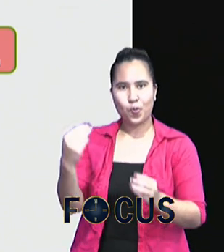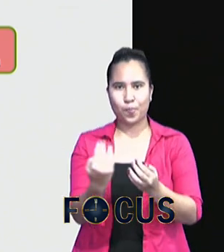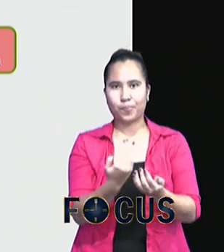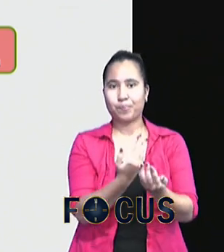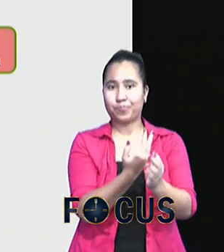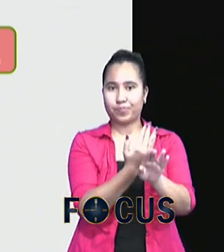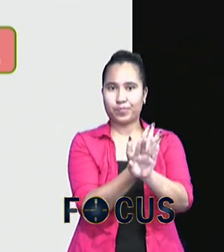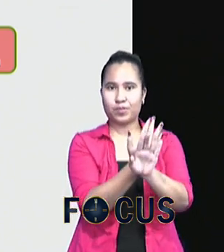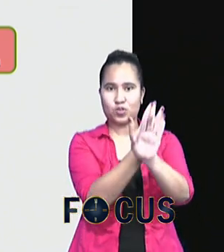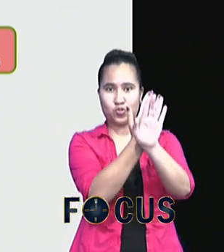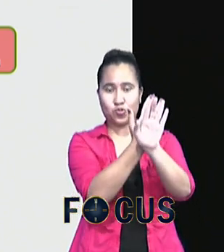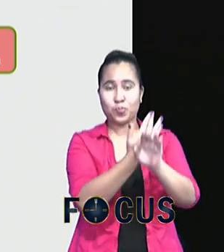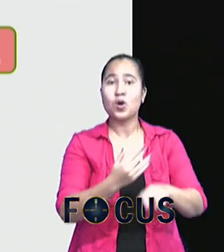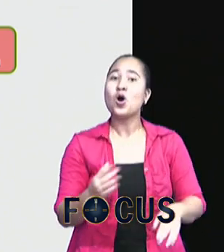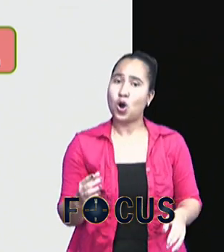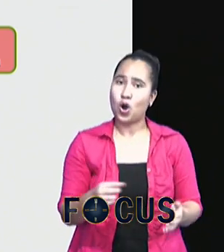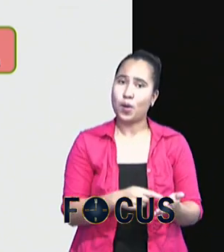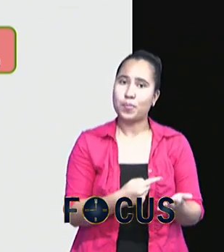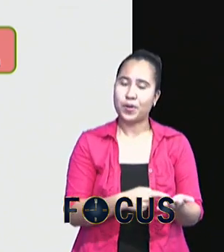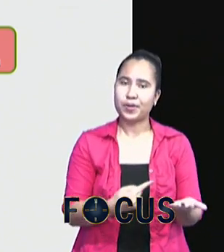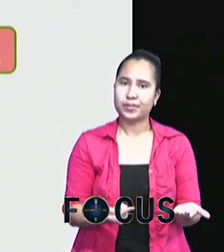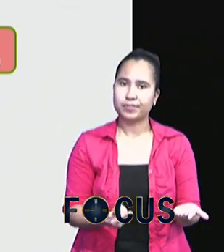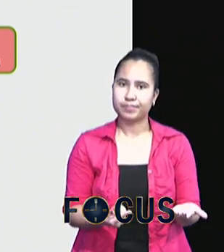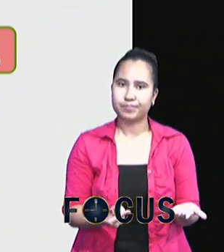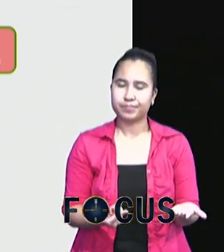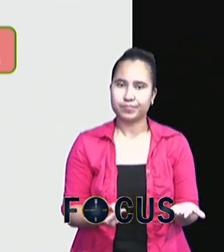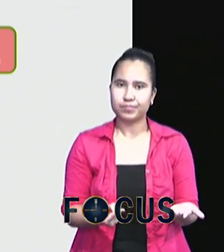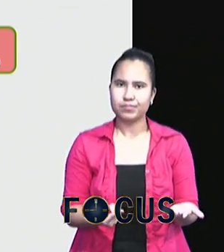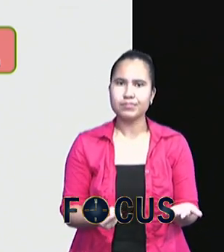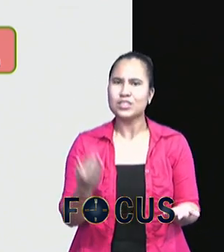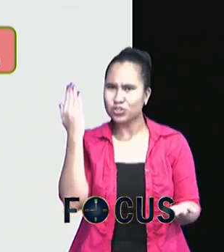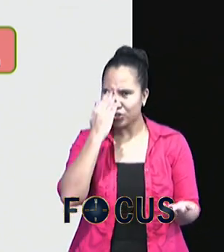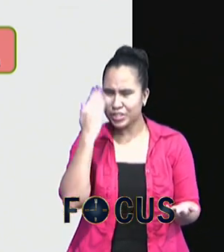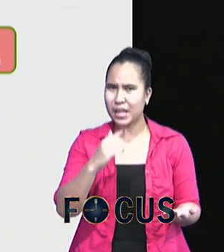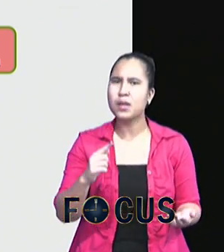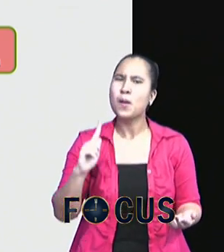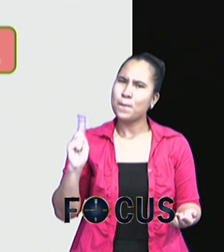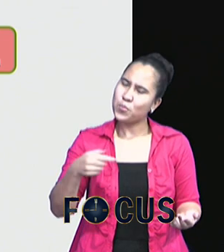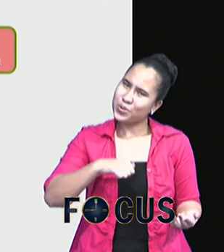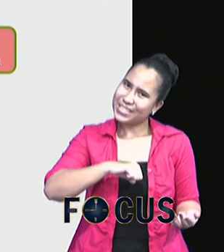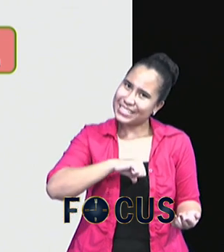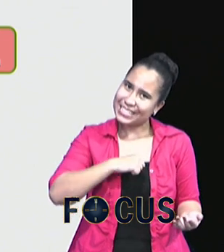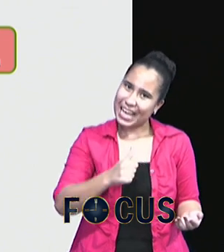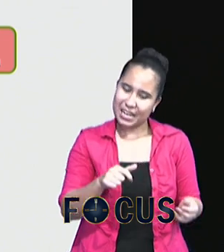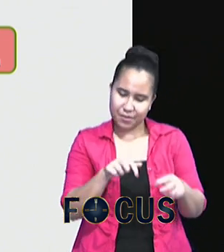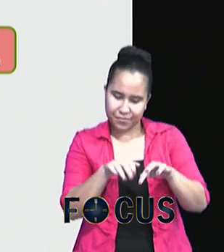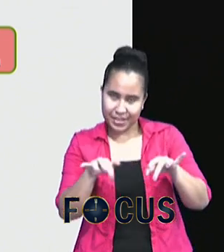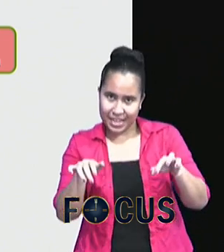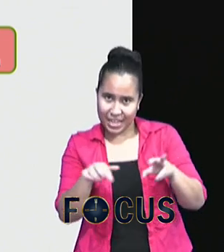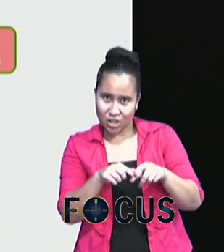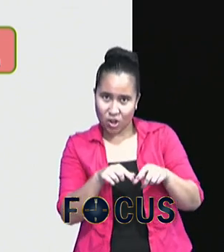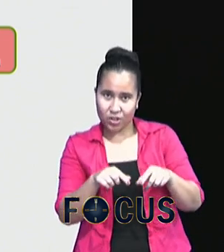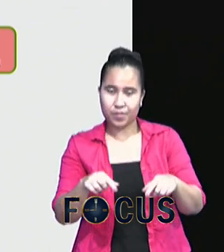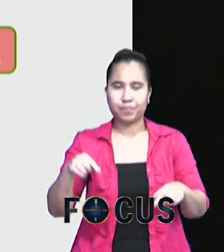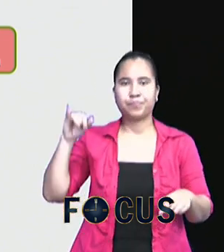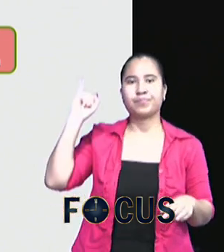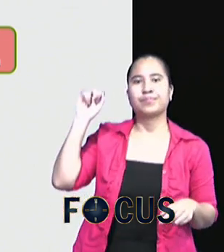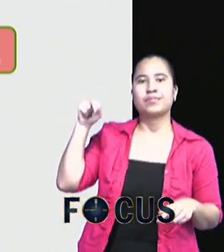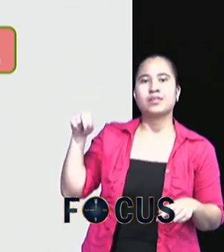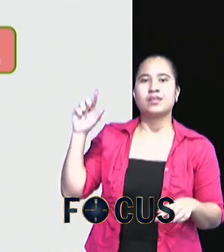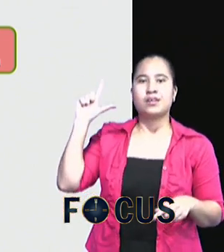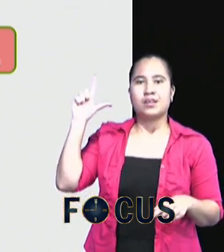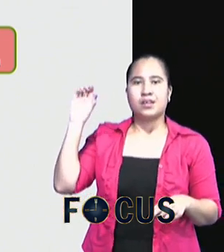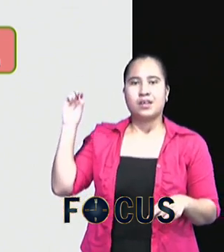staat zijn om in te loggen met zijn eigen code, nummer, zodat de leerkracht de kinderen